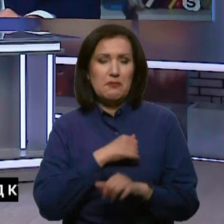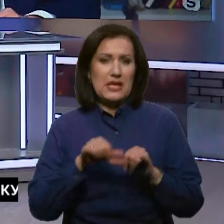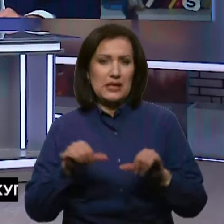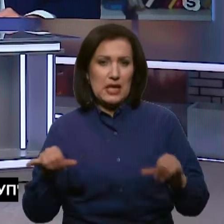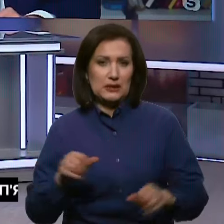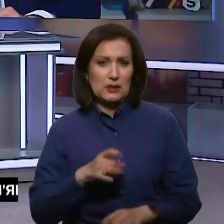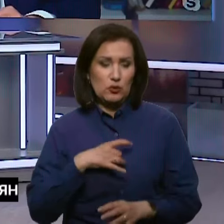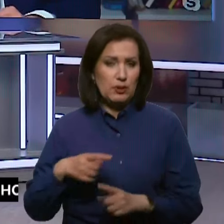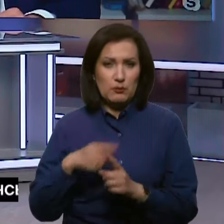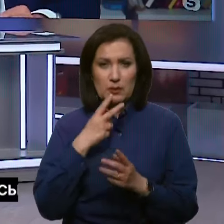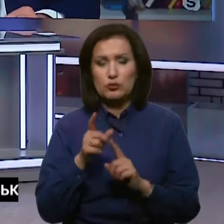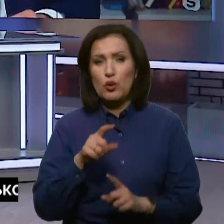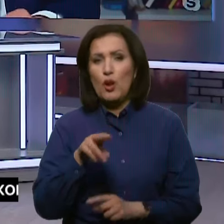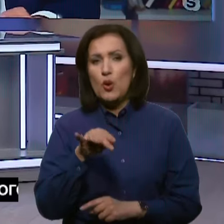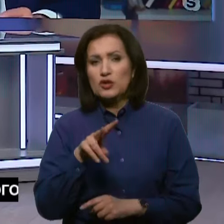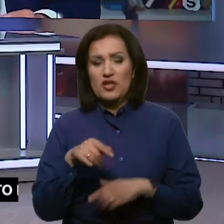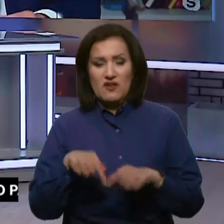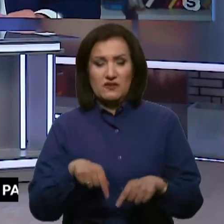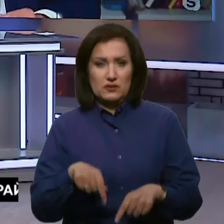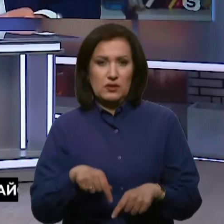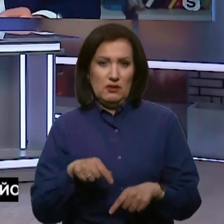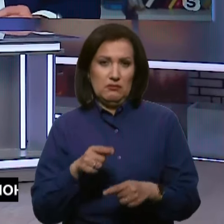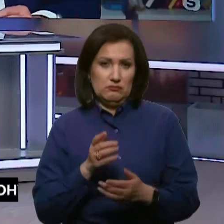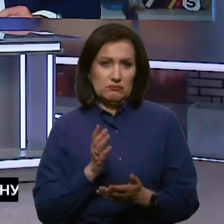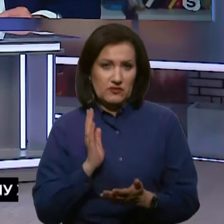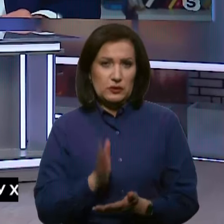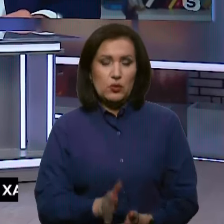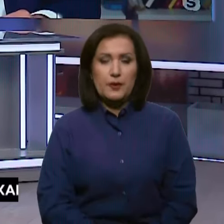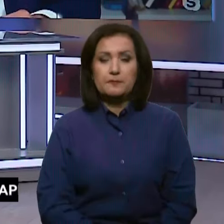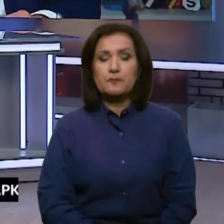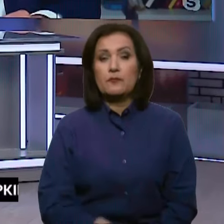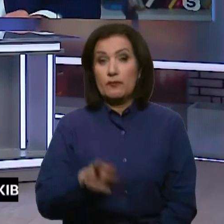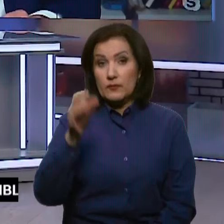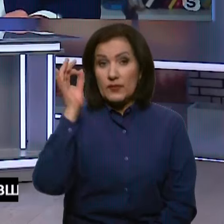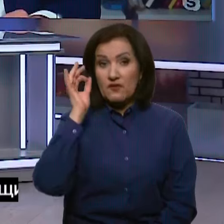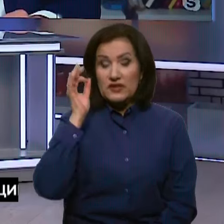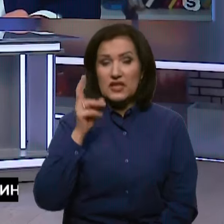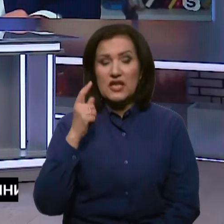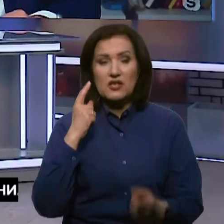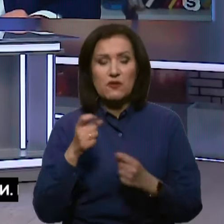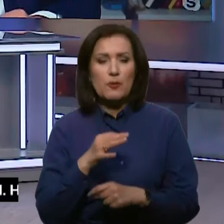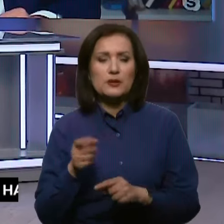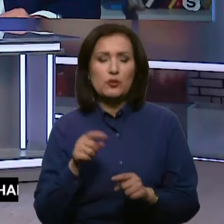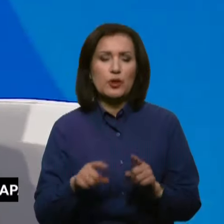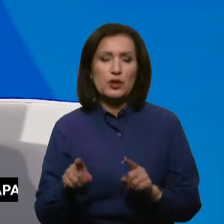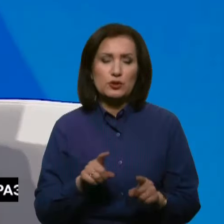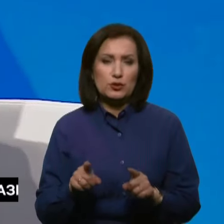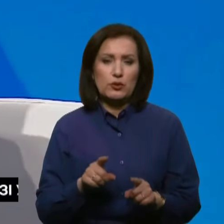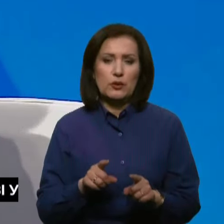мілітарызацыю Беларусі, мы бачым, што Лукашэнка ў гэта інвестуе. А, да рэчы, вы згадалі інфармацыю про те,